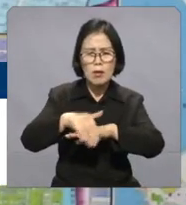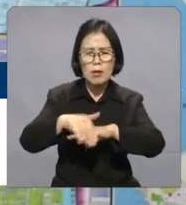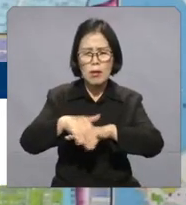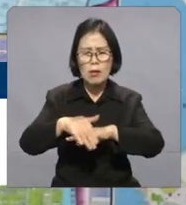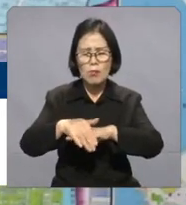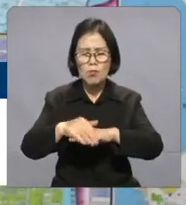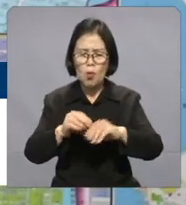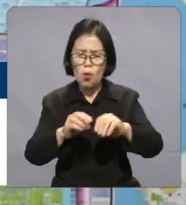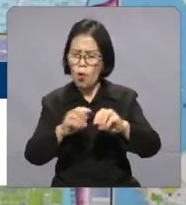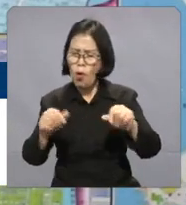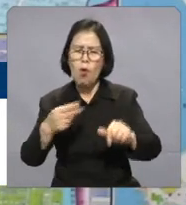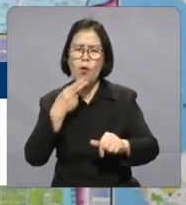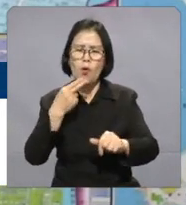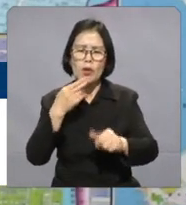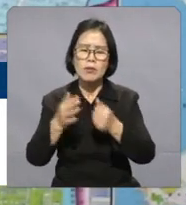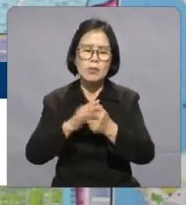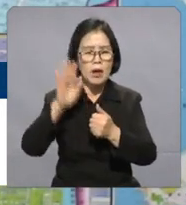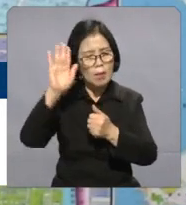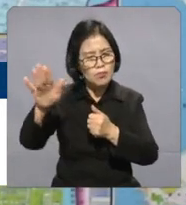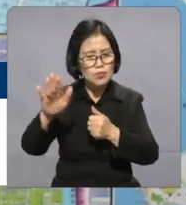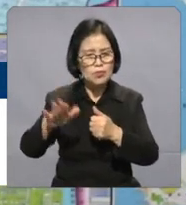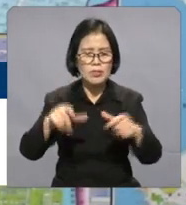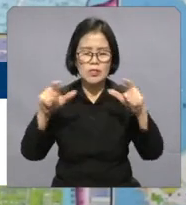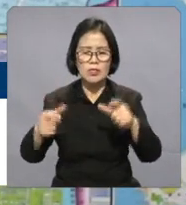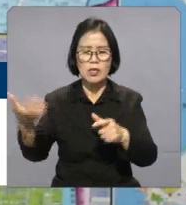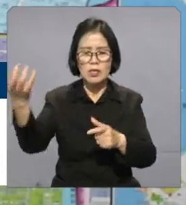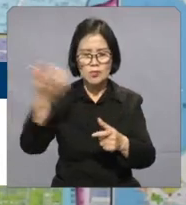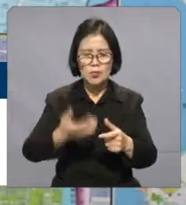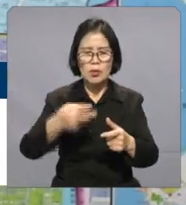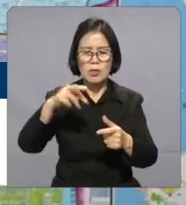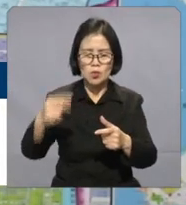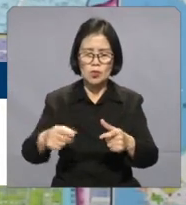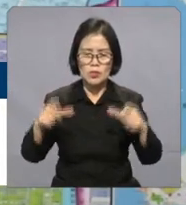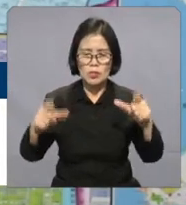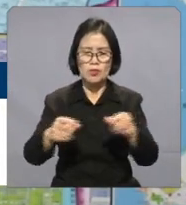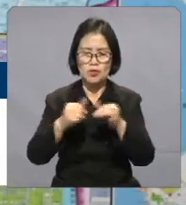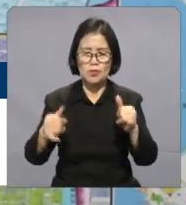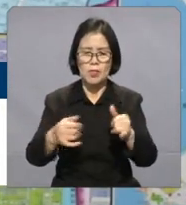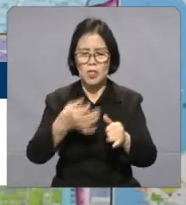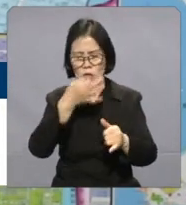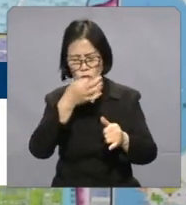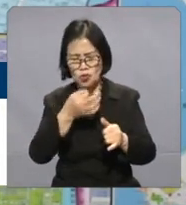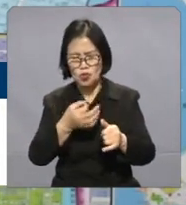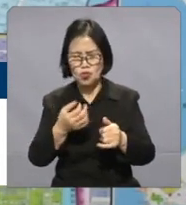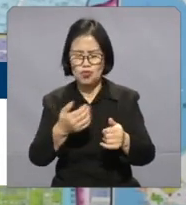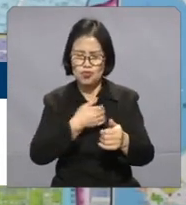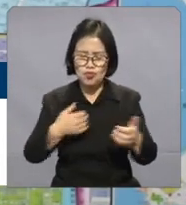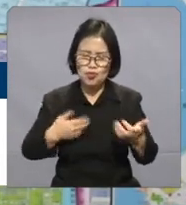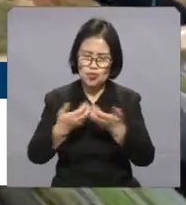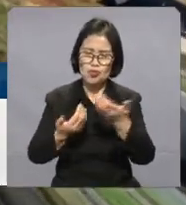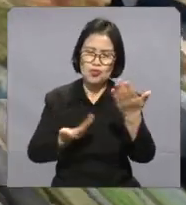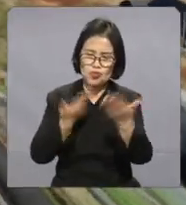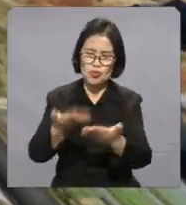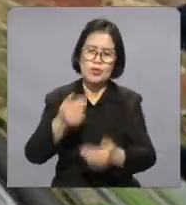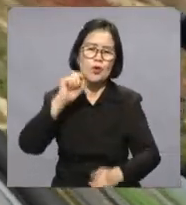때문에 향후에 어떤 지역에 입주를 하더라도 지역의 이제 주민 욕구를 충족하기에는 매우